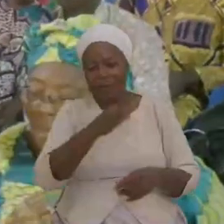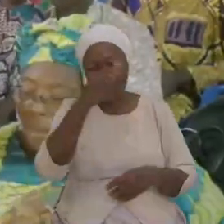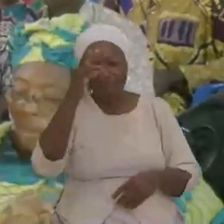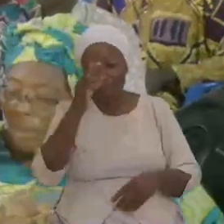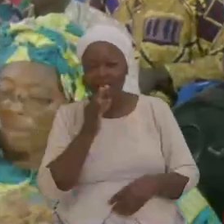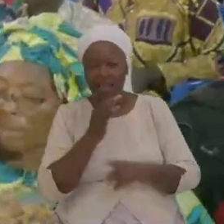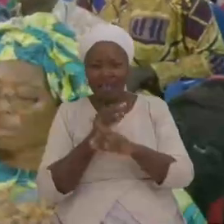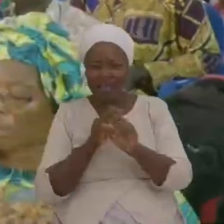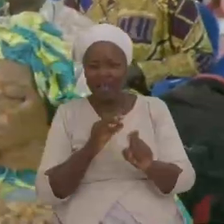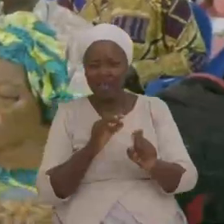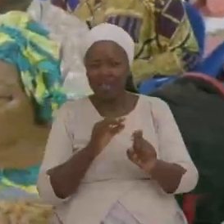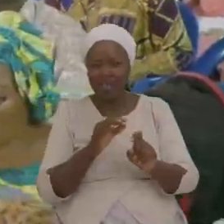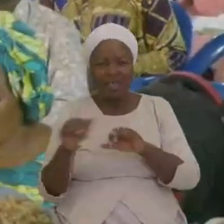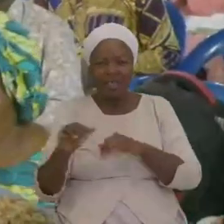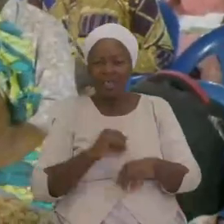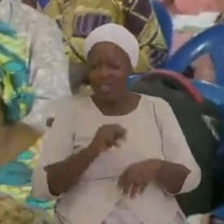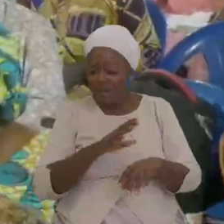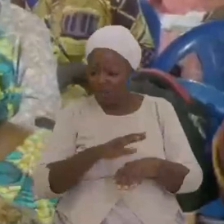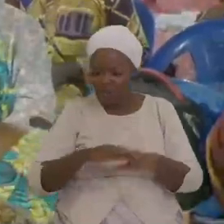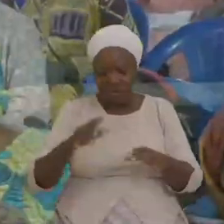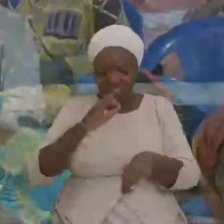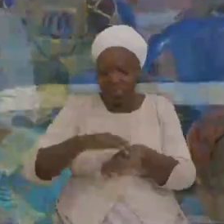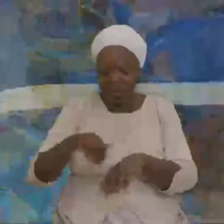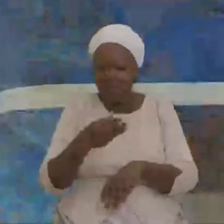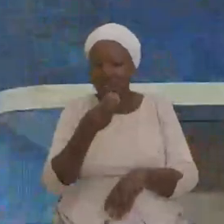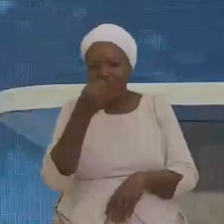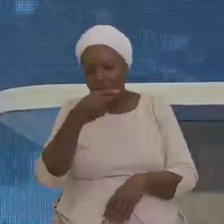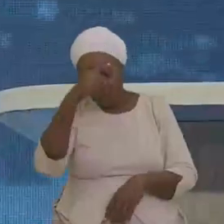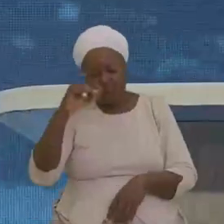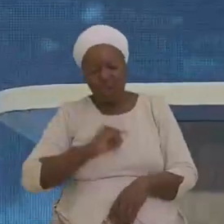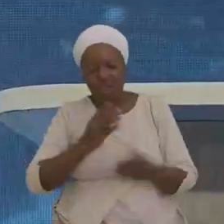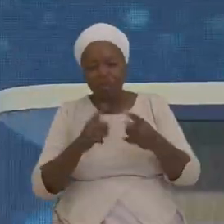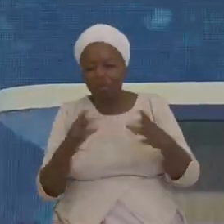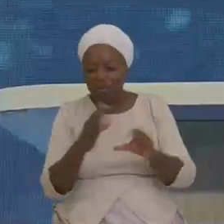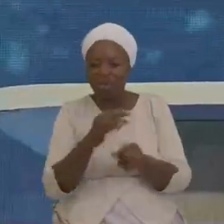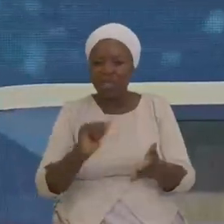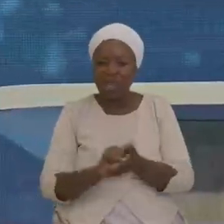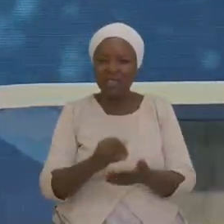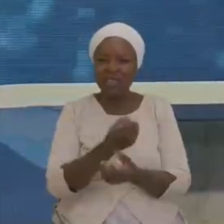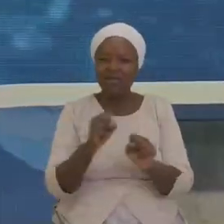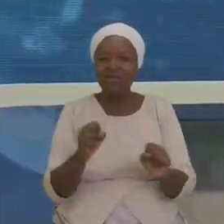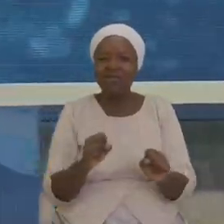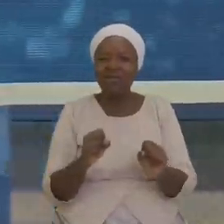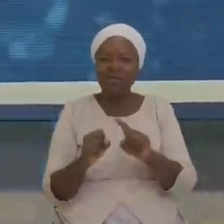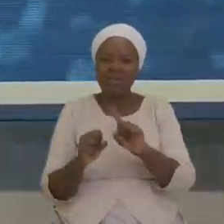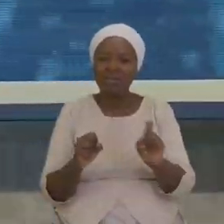jeûner? Je ne veux pas toucher de nourriture, manger quelque chose avant le salut.